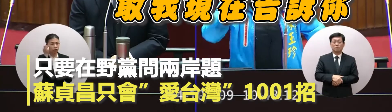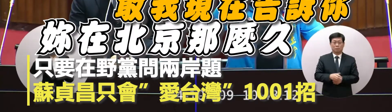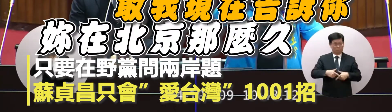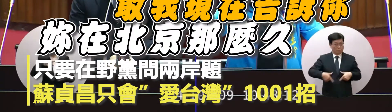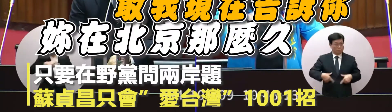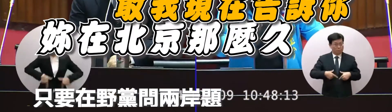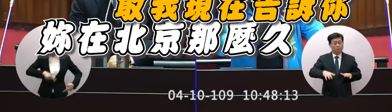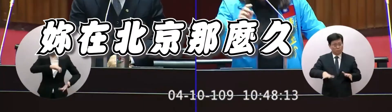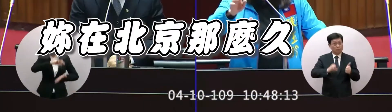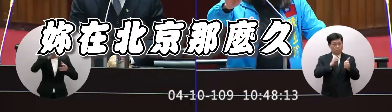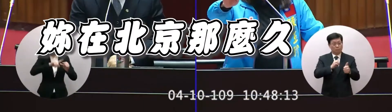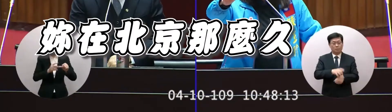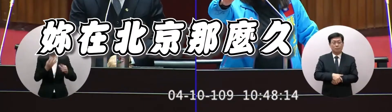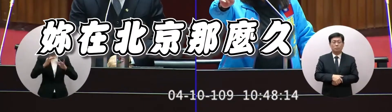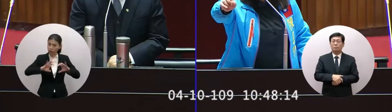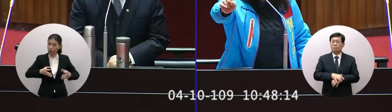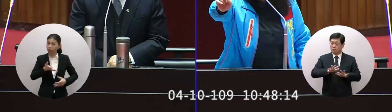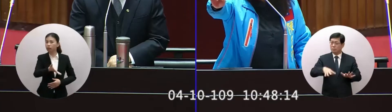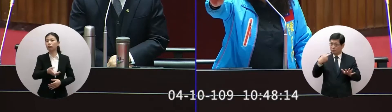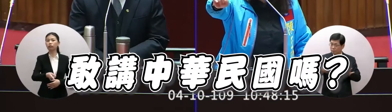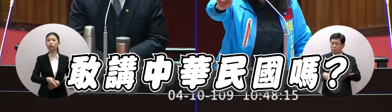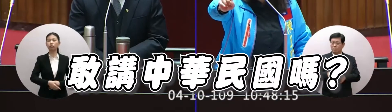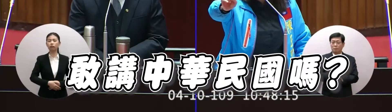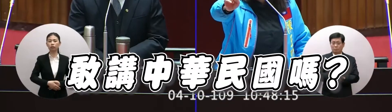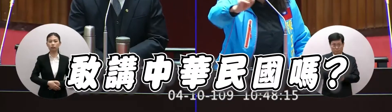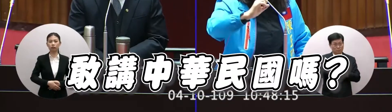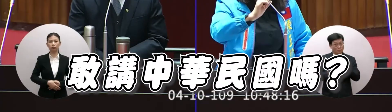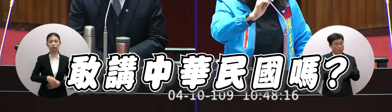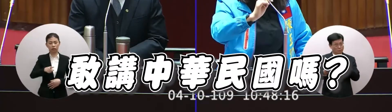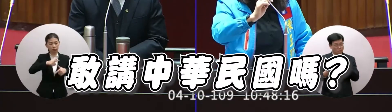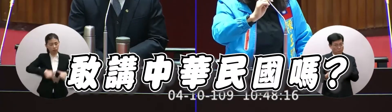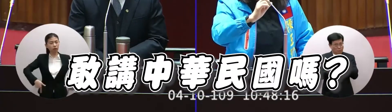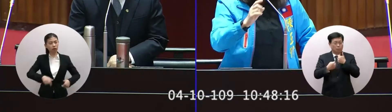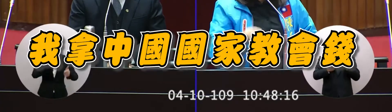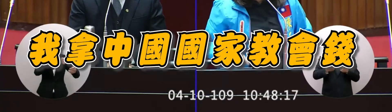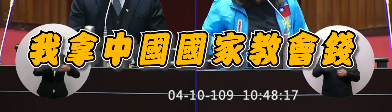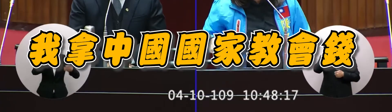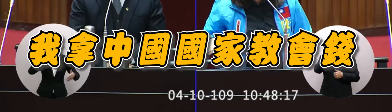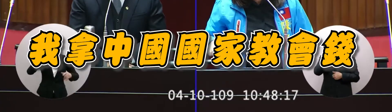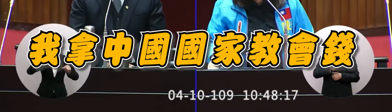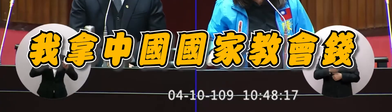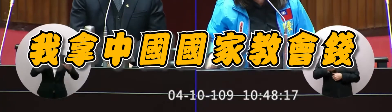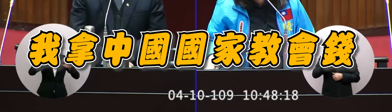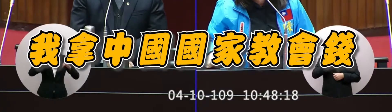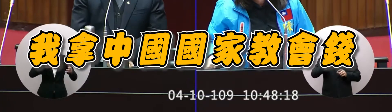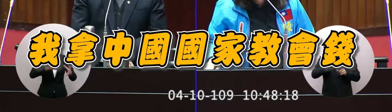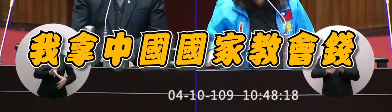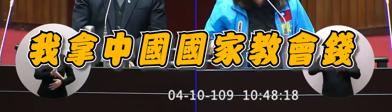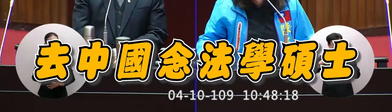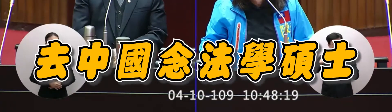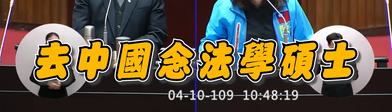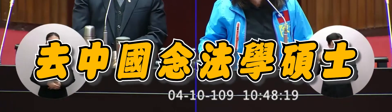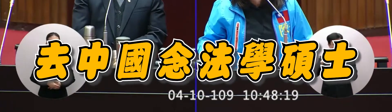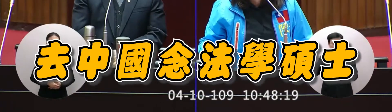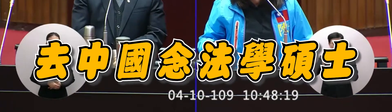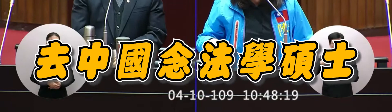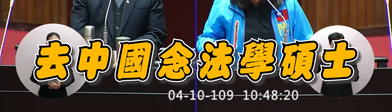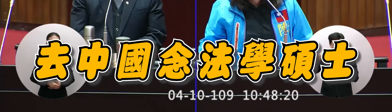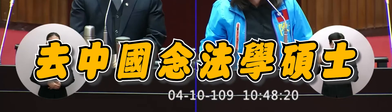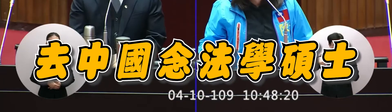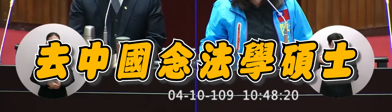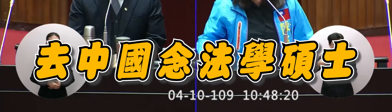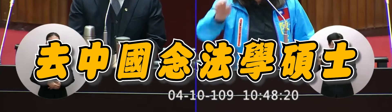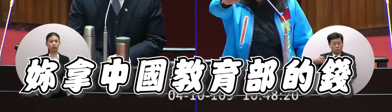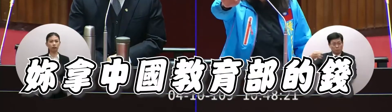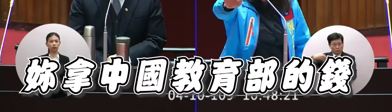敢。我现在告诉你， 听那么久， 那我再讲，来，这个你要讲到我。 中华民国吗？ 对，我拿中国国家教会钱去中国念